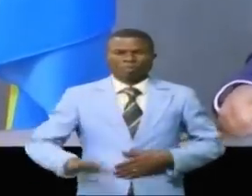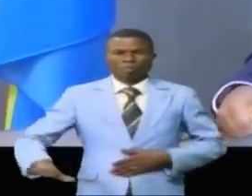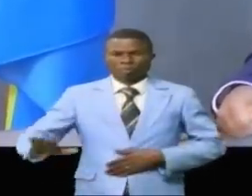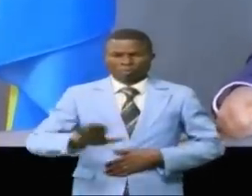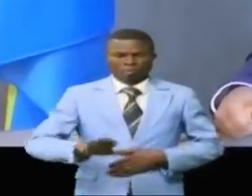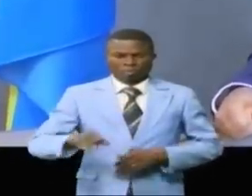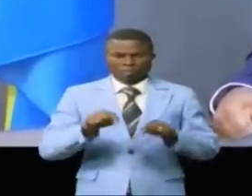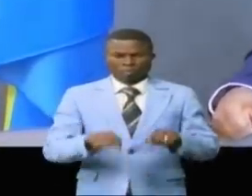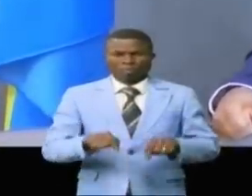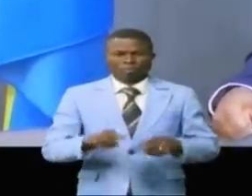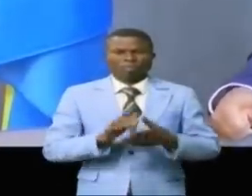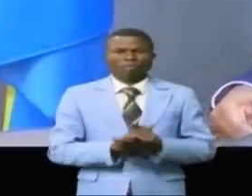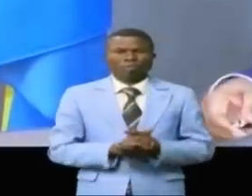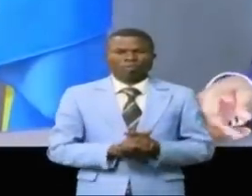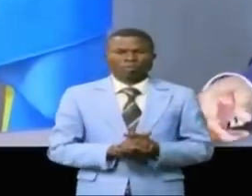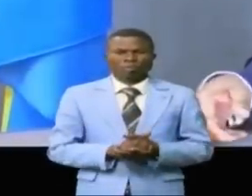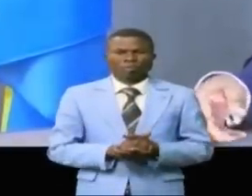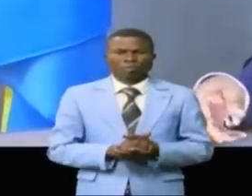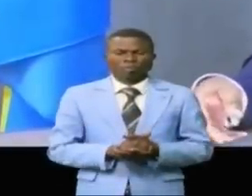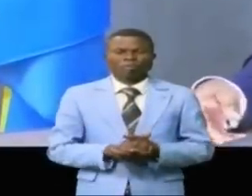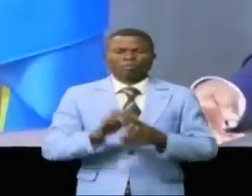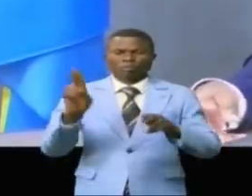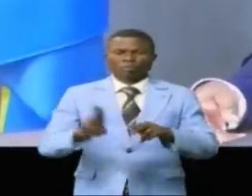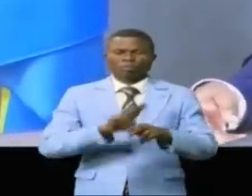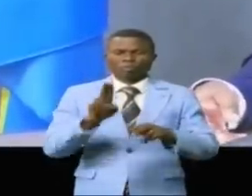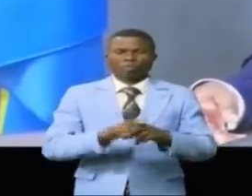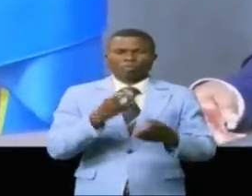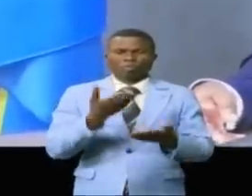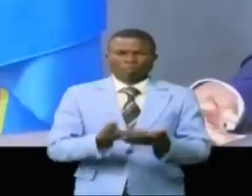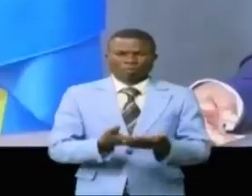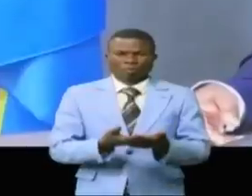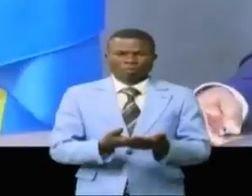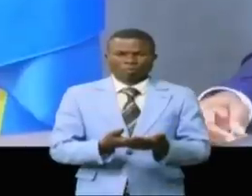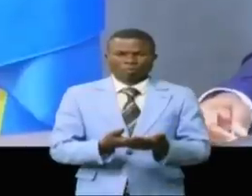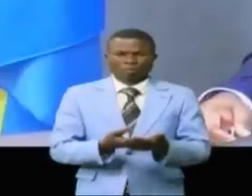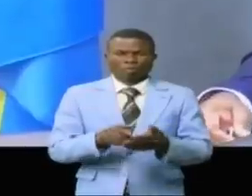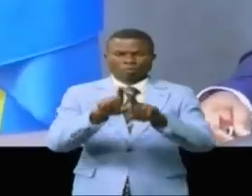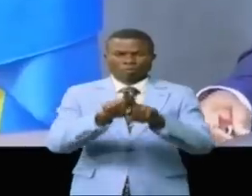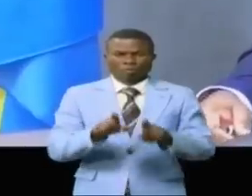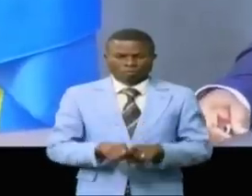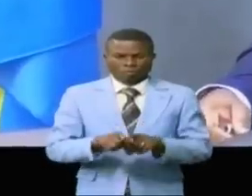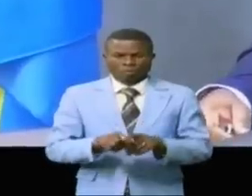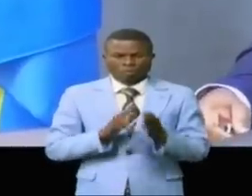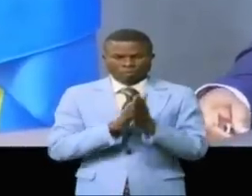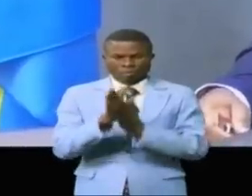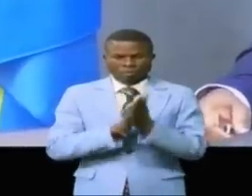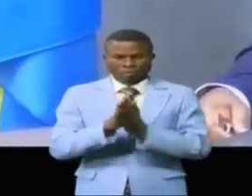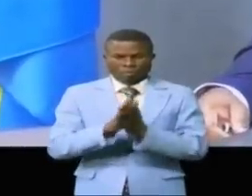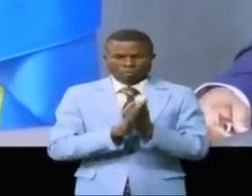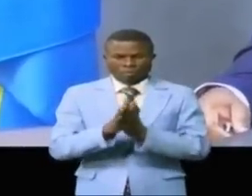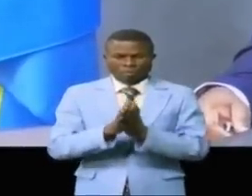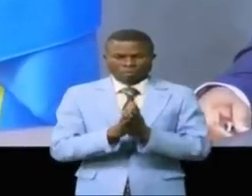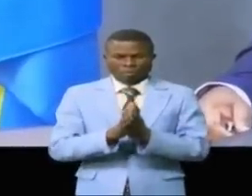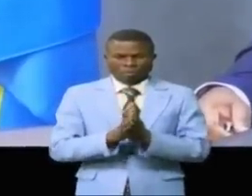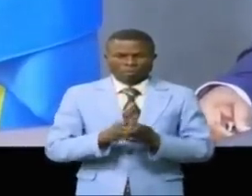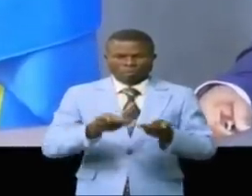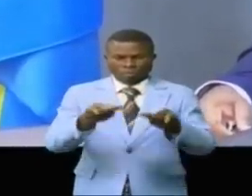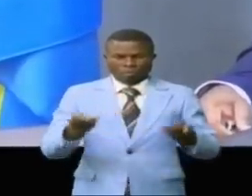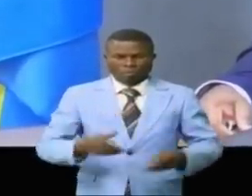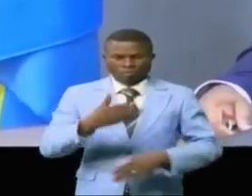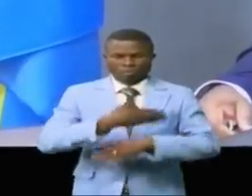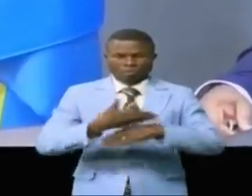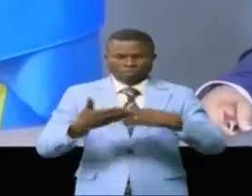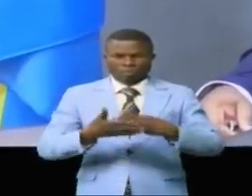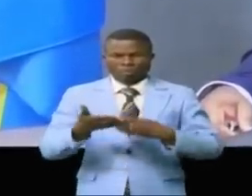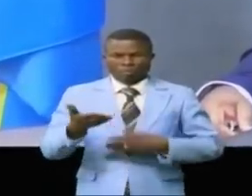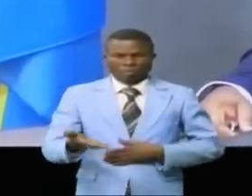africains. Sa mise en œuvre réussie permettra entre autres de sortir 30 millions d'Africains de l'extrême